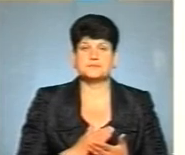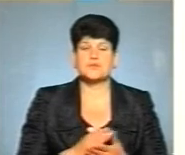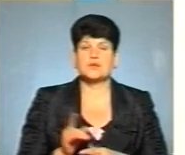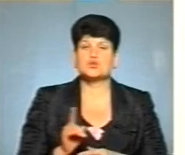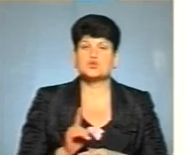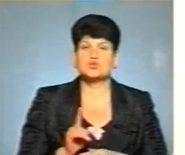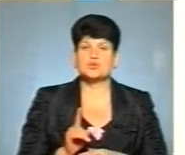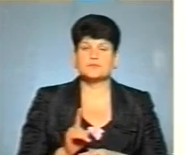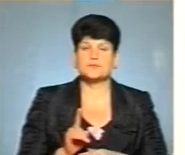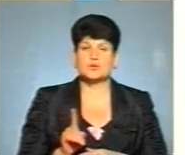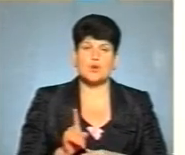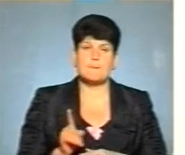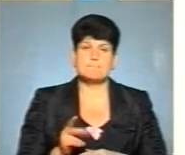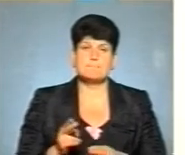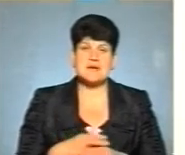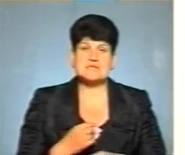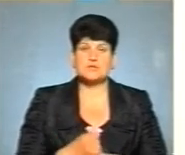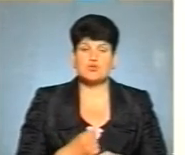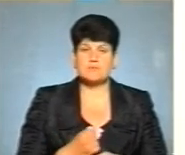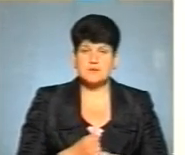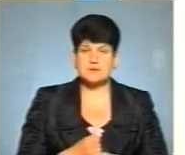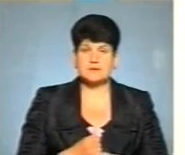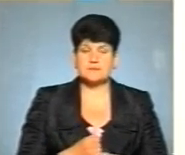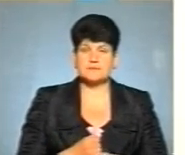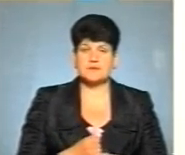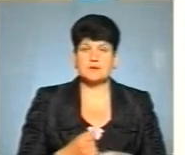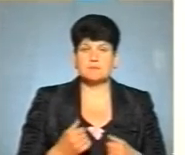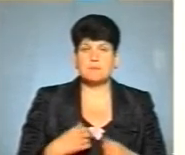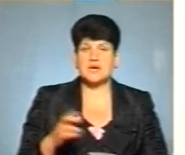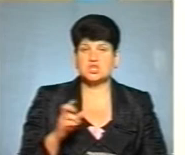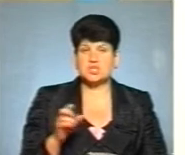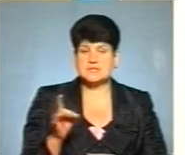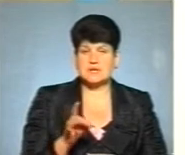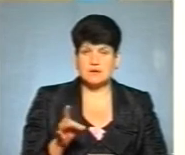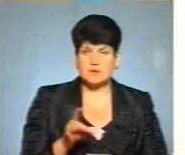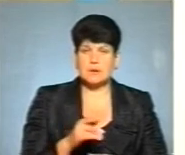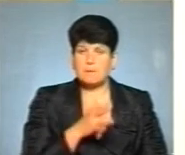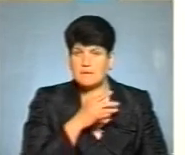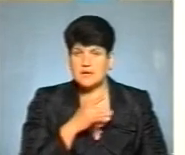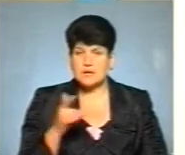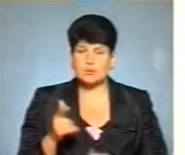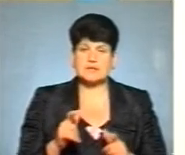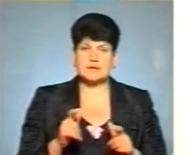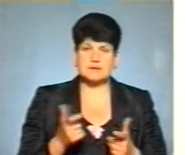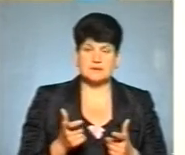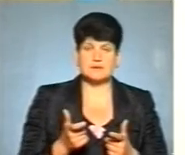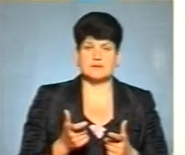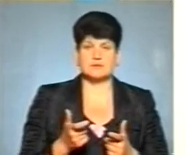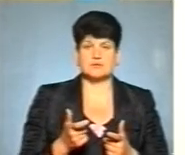Щодо безробіття, ну, візьмемо для прикладу, Бережанський район, період карантину, COVID-19, створення